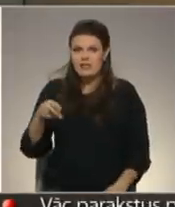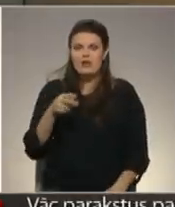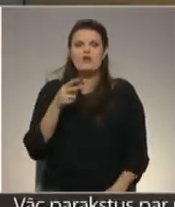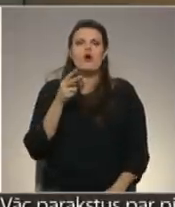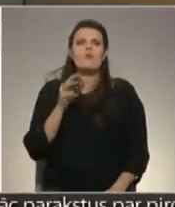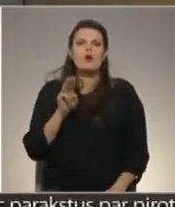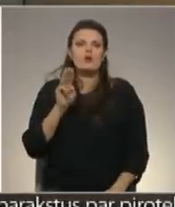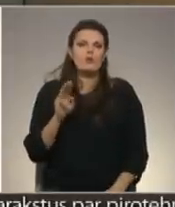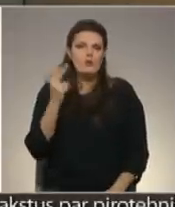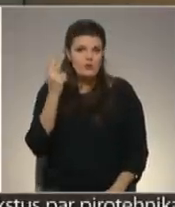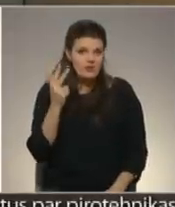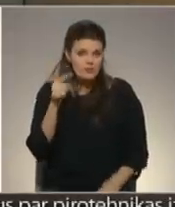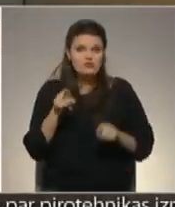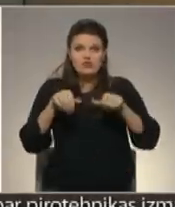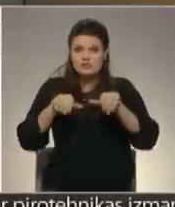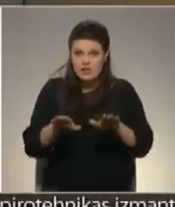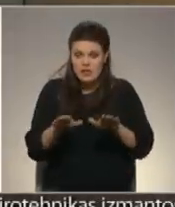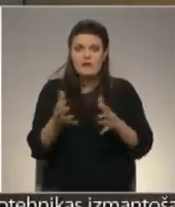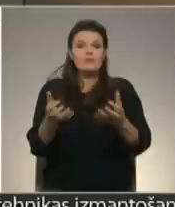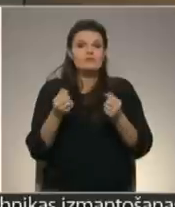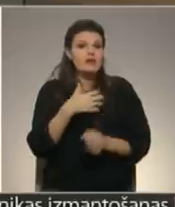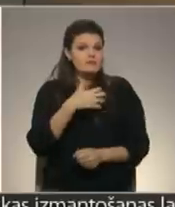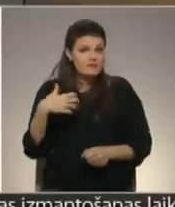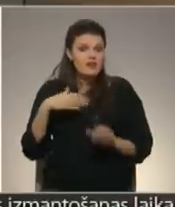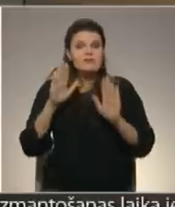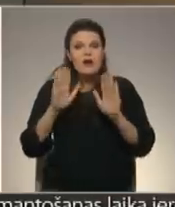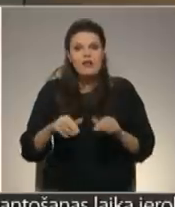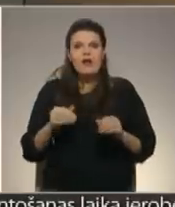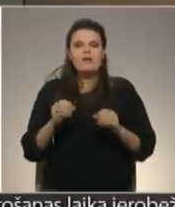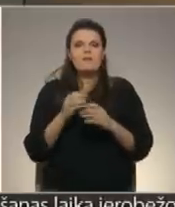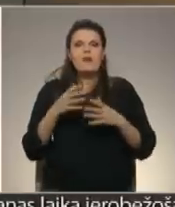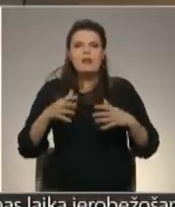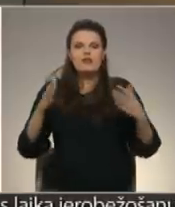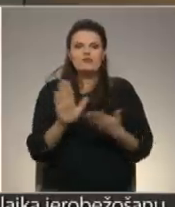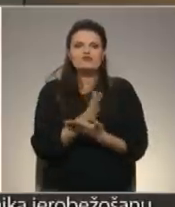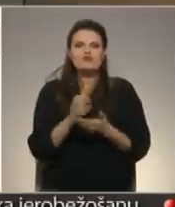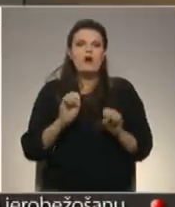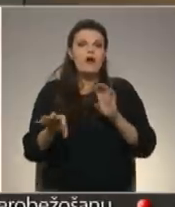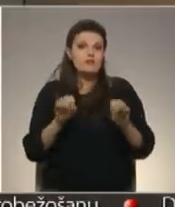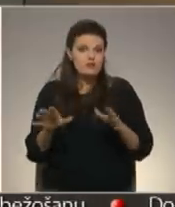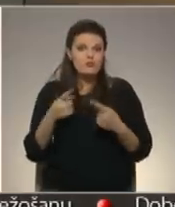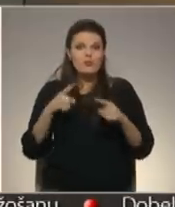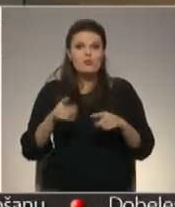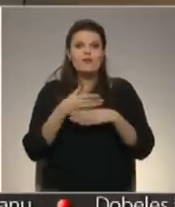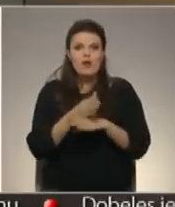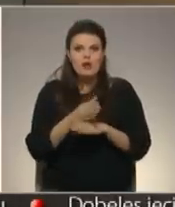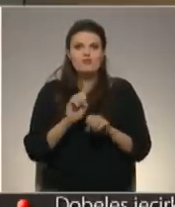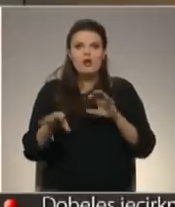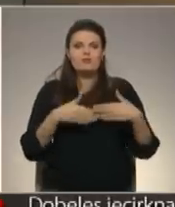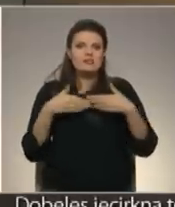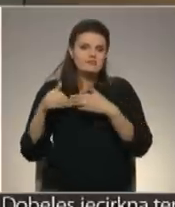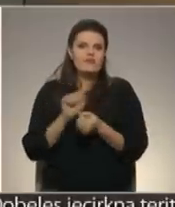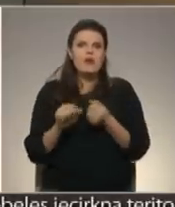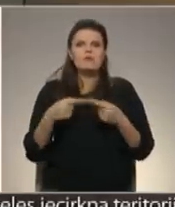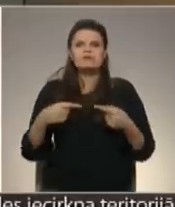par kubikmetru. Šāds lēmums valdībā tika pieņemts, lai palielinātu šķiroto atkritumu daudzumu, jo dalīto atkritumu konteineru izvešana ar